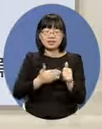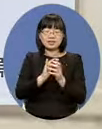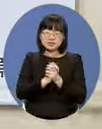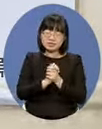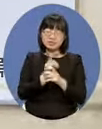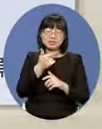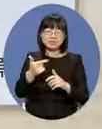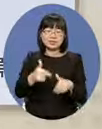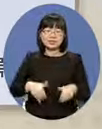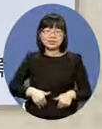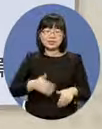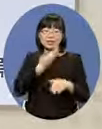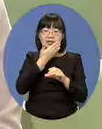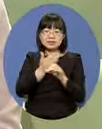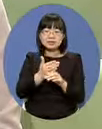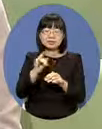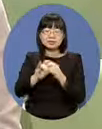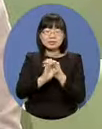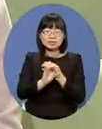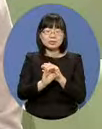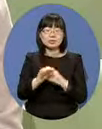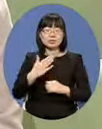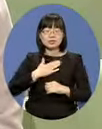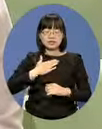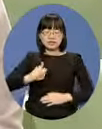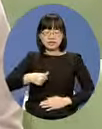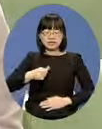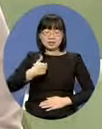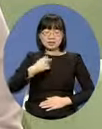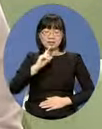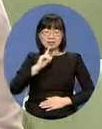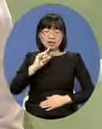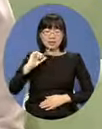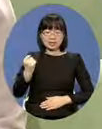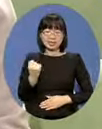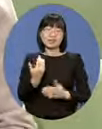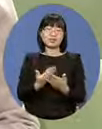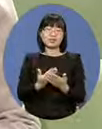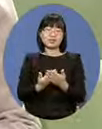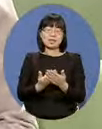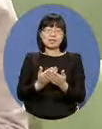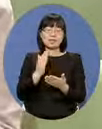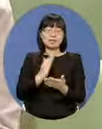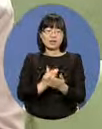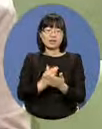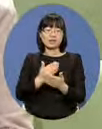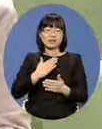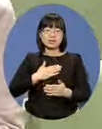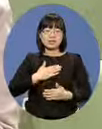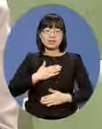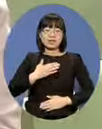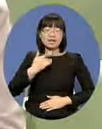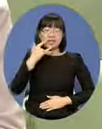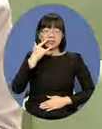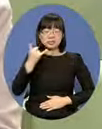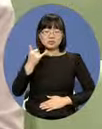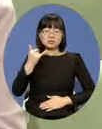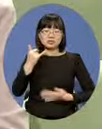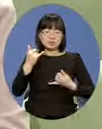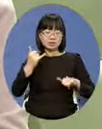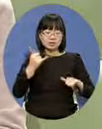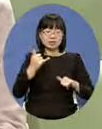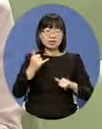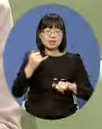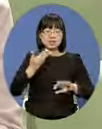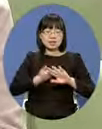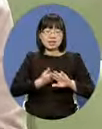되는데 요 기도의 핵심이 뭐냐? 아이고, 우리 아들이 내말 듣게 해주세요. 요게 아니라 내가 우리 아이와 이런 차이가